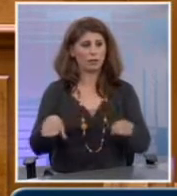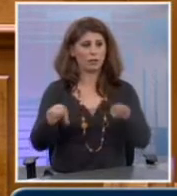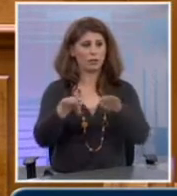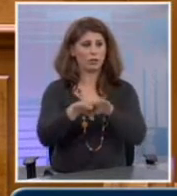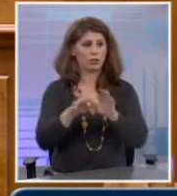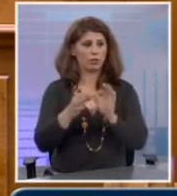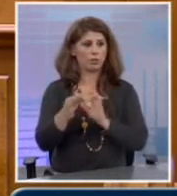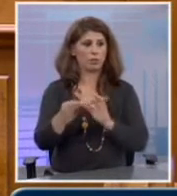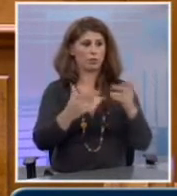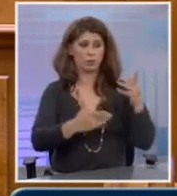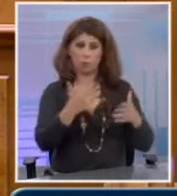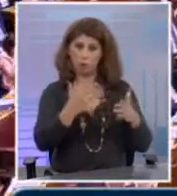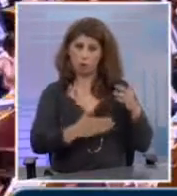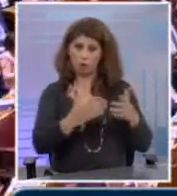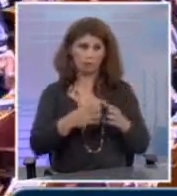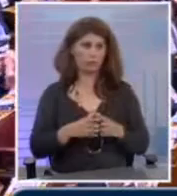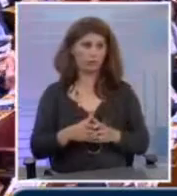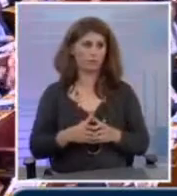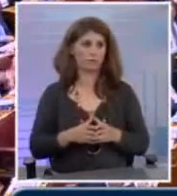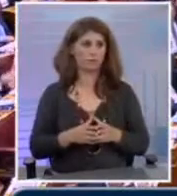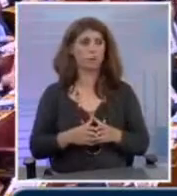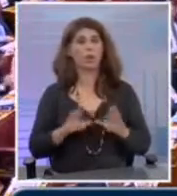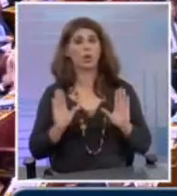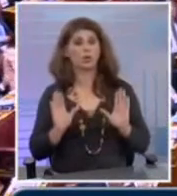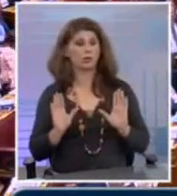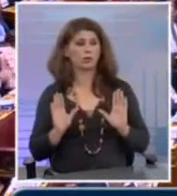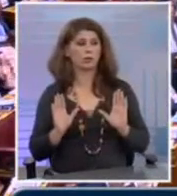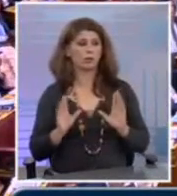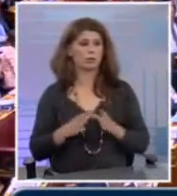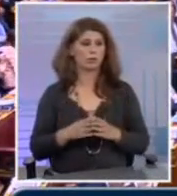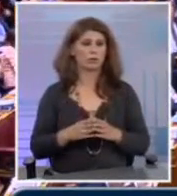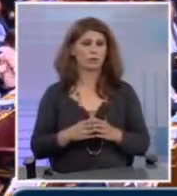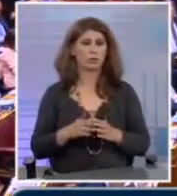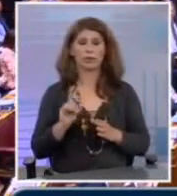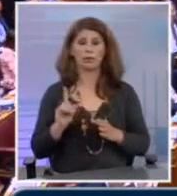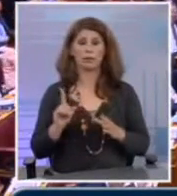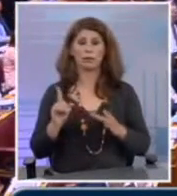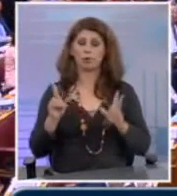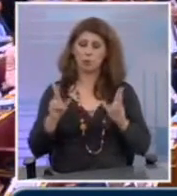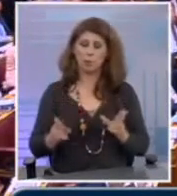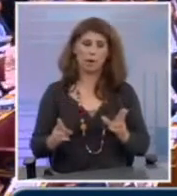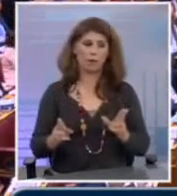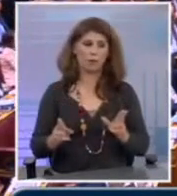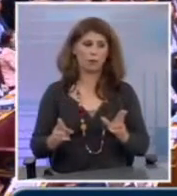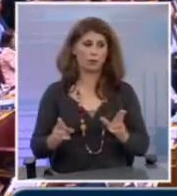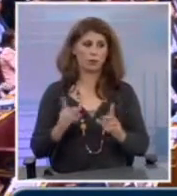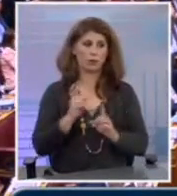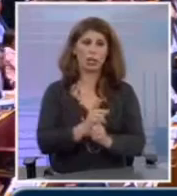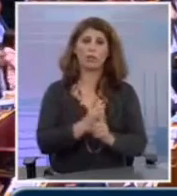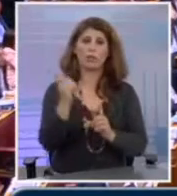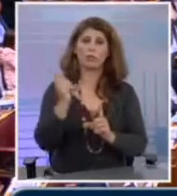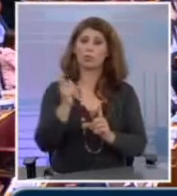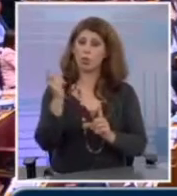ισοδύναμα μέτρα επί του προϋπολογισμού, ώστε να μην παρακαλώ το πάγωμα των ειδικών μισθολογίων.